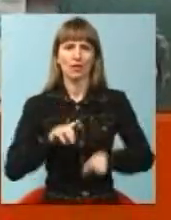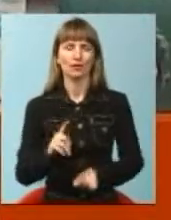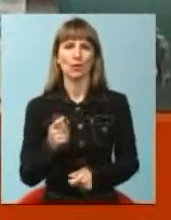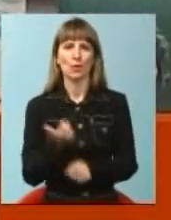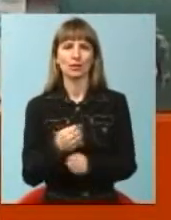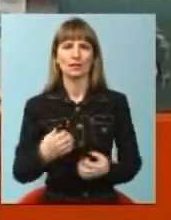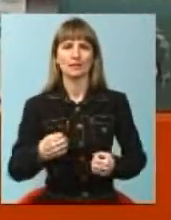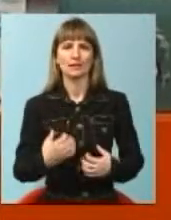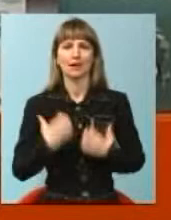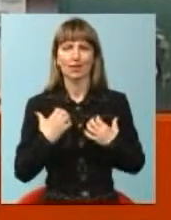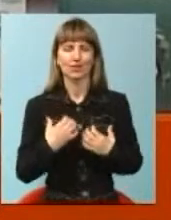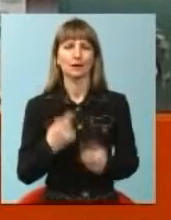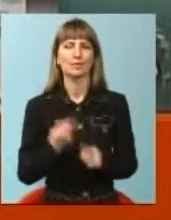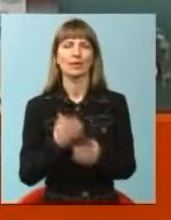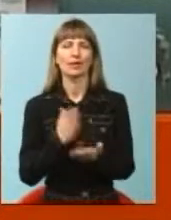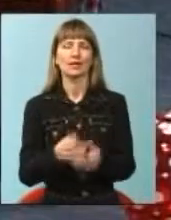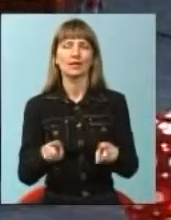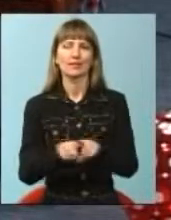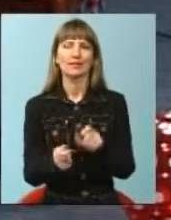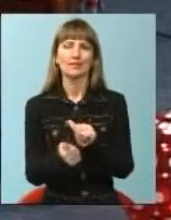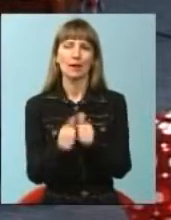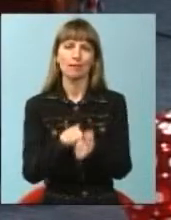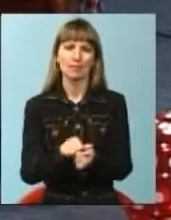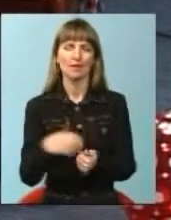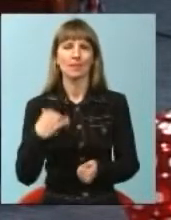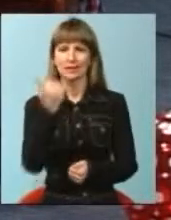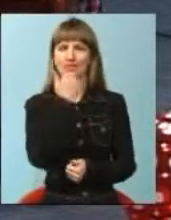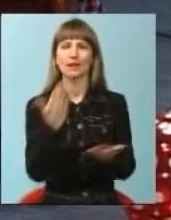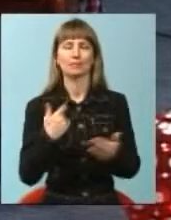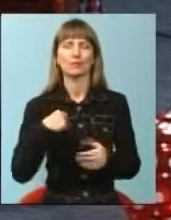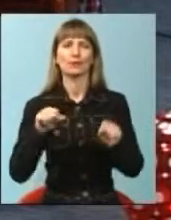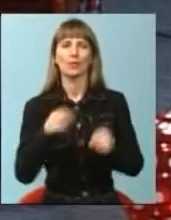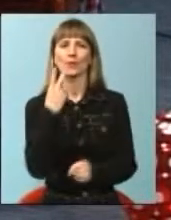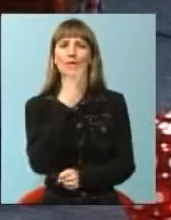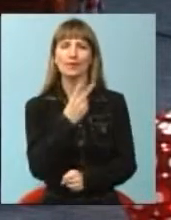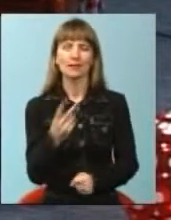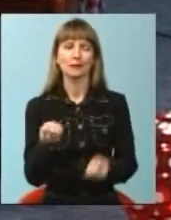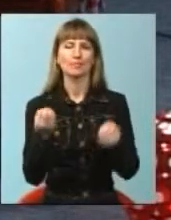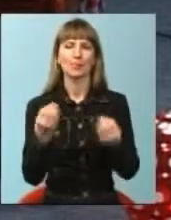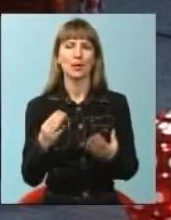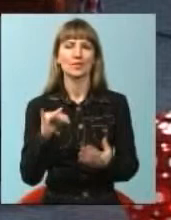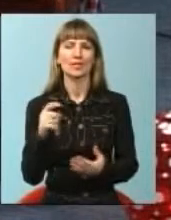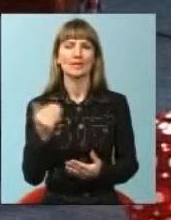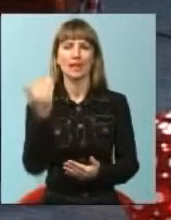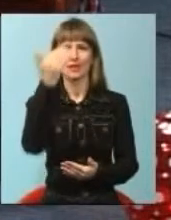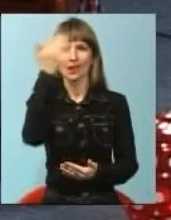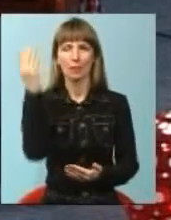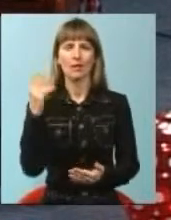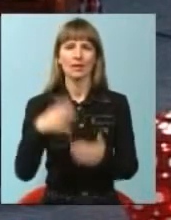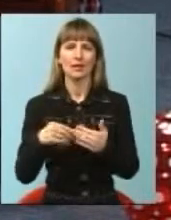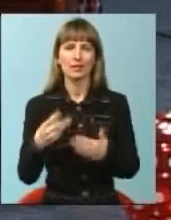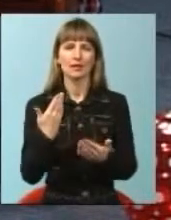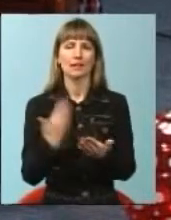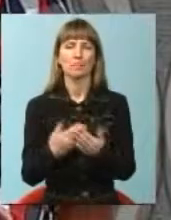таки дуже страшно. Тож є такі замінні речі, завдяки яким ми можемо подивитися просто з неба на землю.